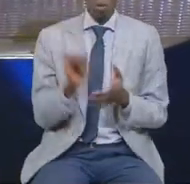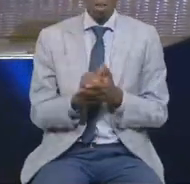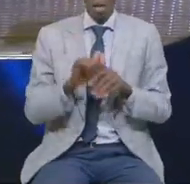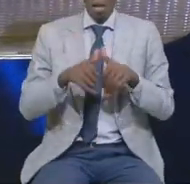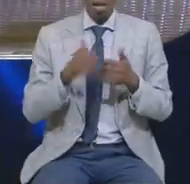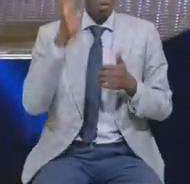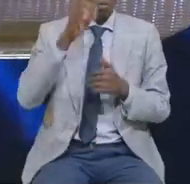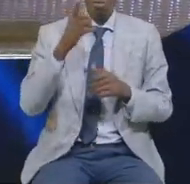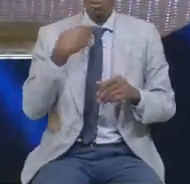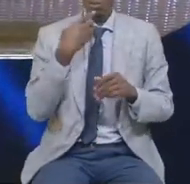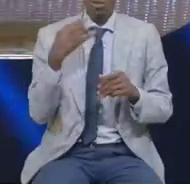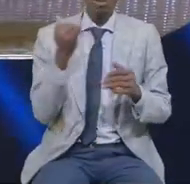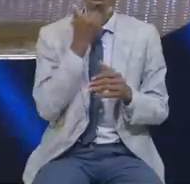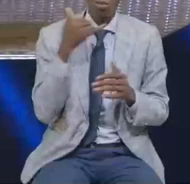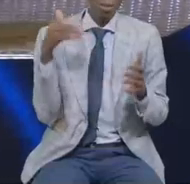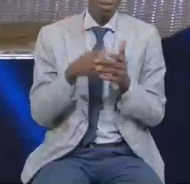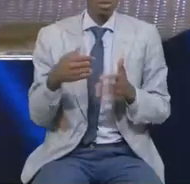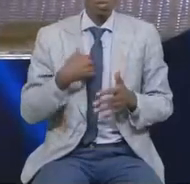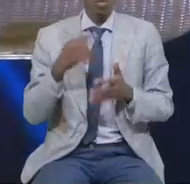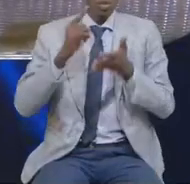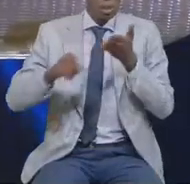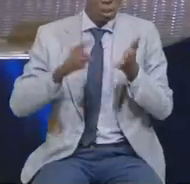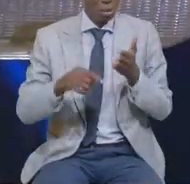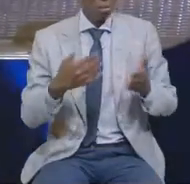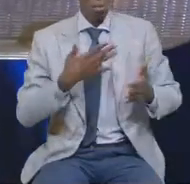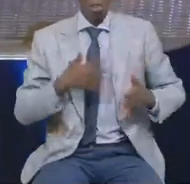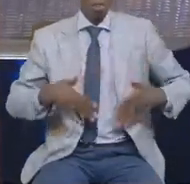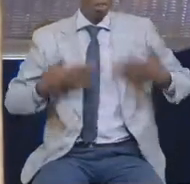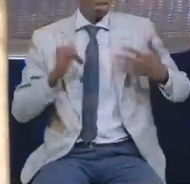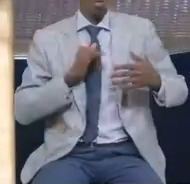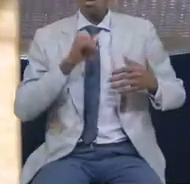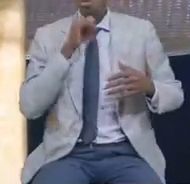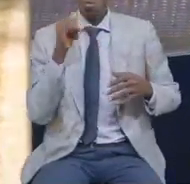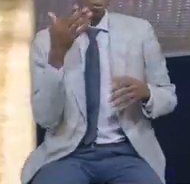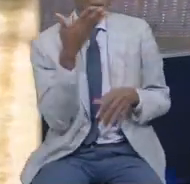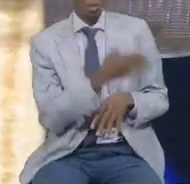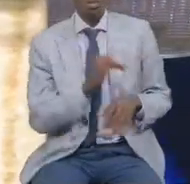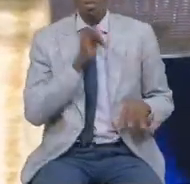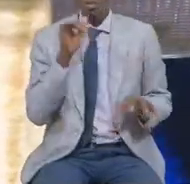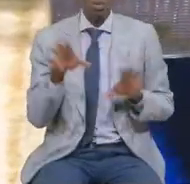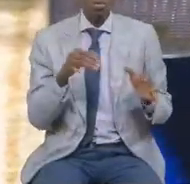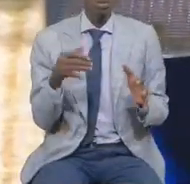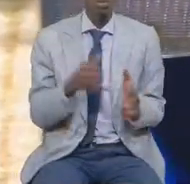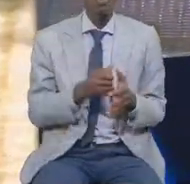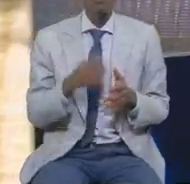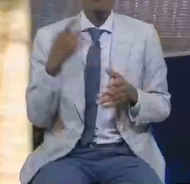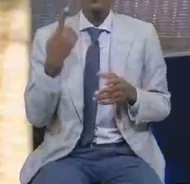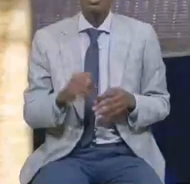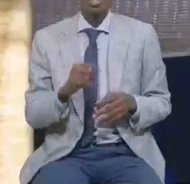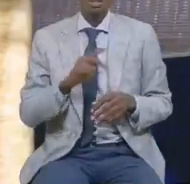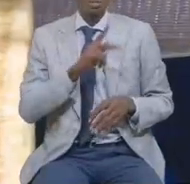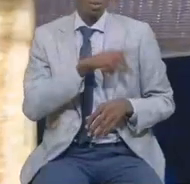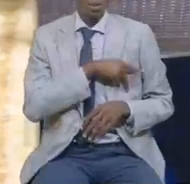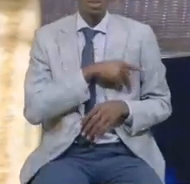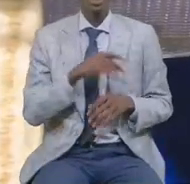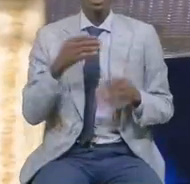disent cela de moi? Mais allez voir. Mais je n'étais pas là. La personnalité derrière